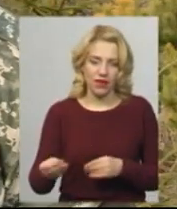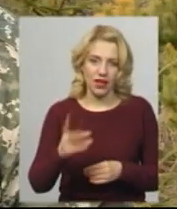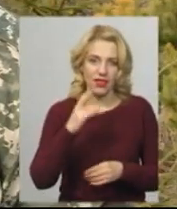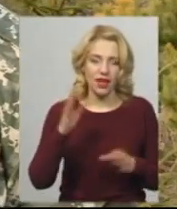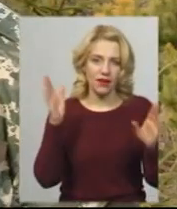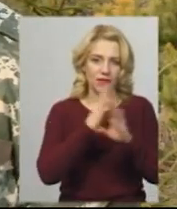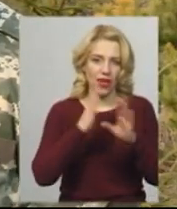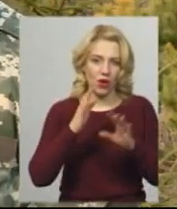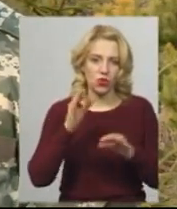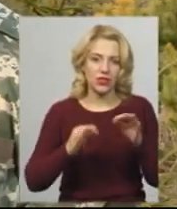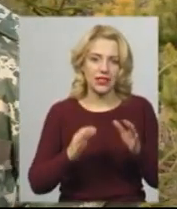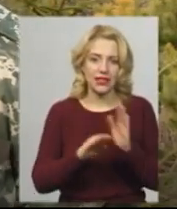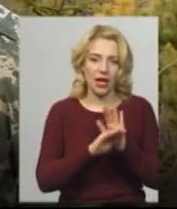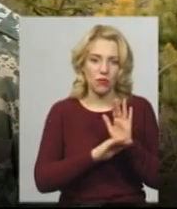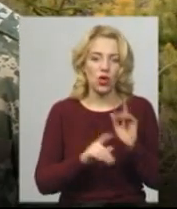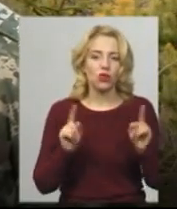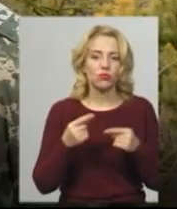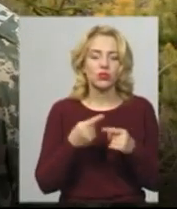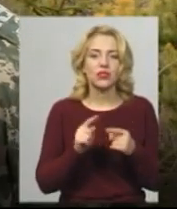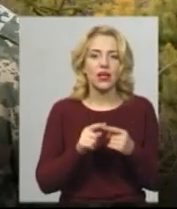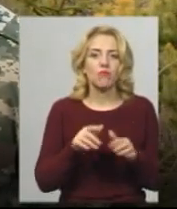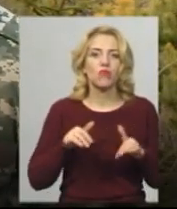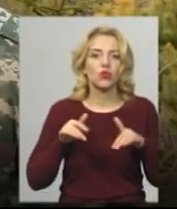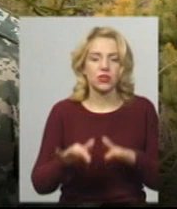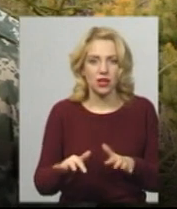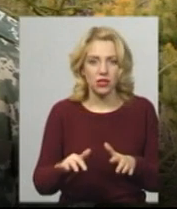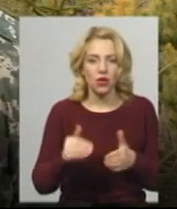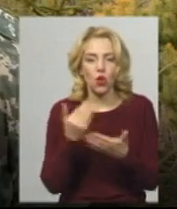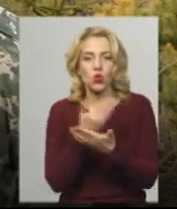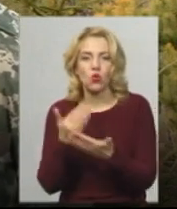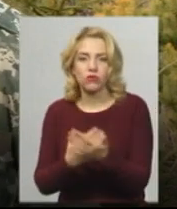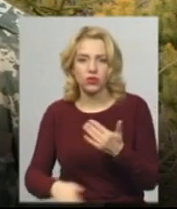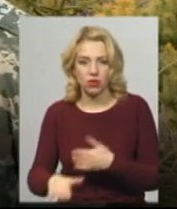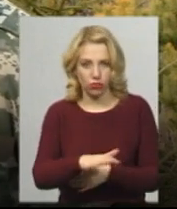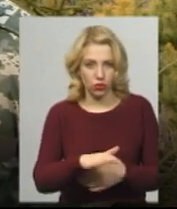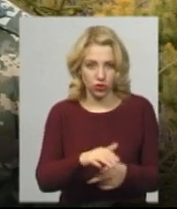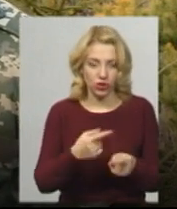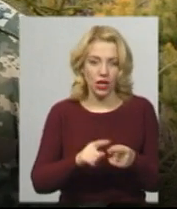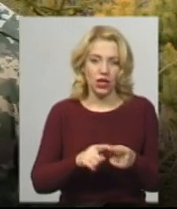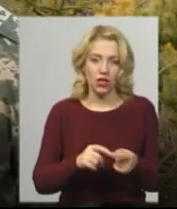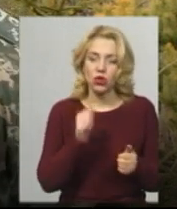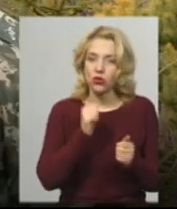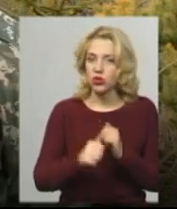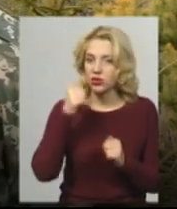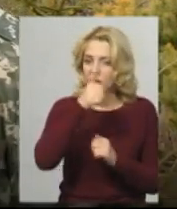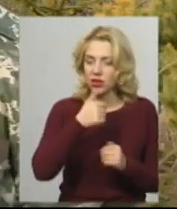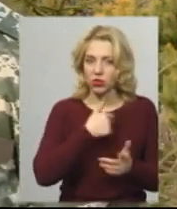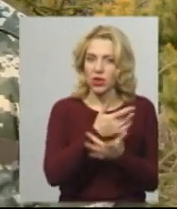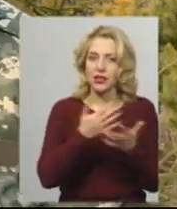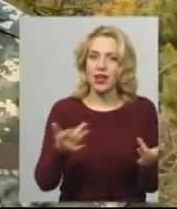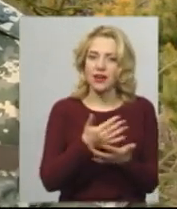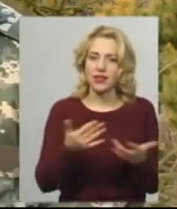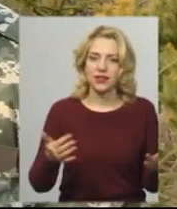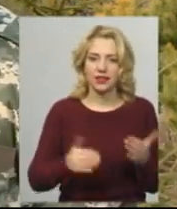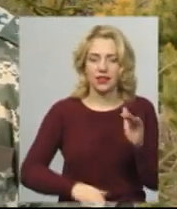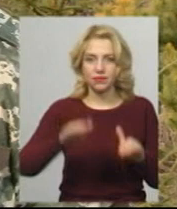такий безперервний йде процес поновлення. Ми стараємося щороку створювати певну площу цих плантацій ялин, щоб в нас були різні діапазони